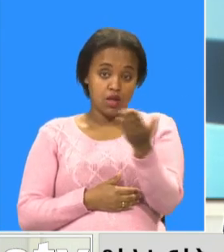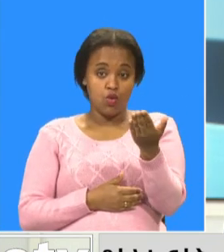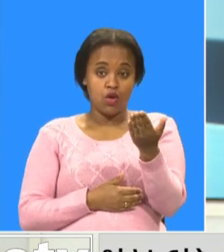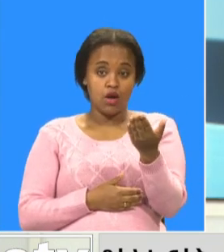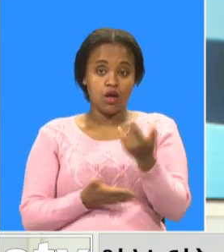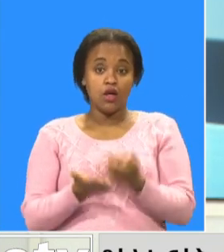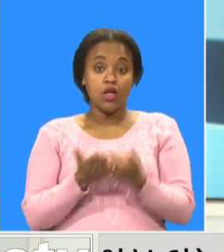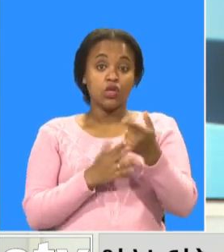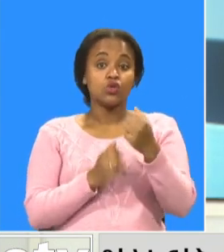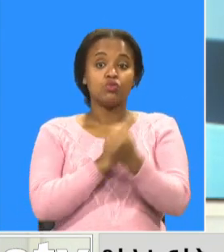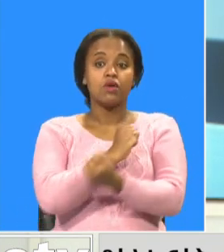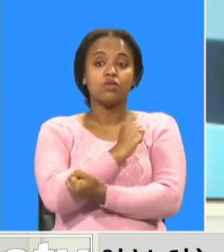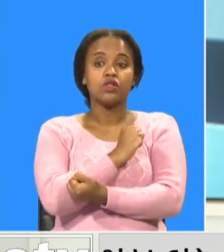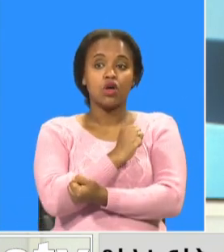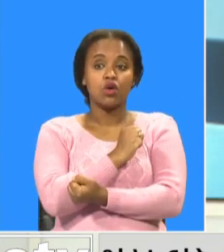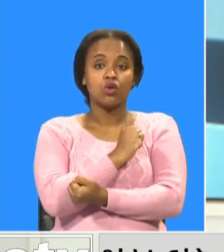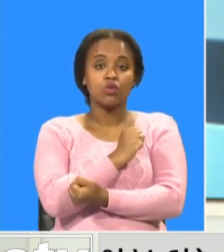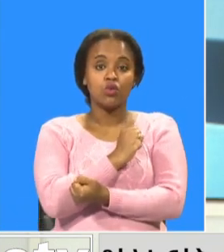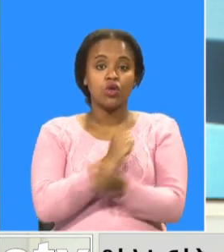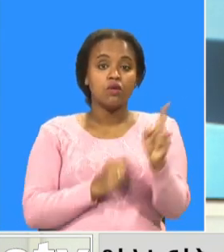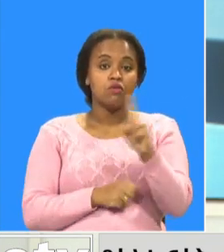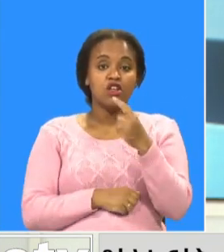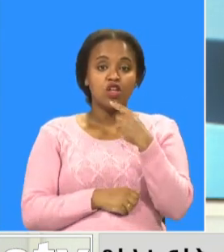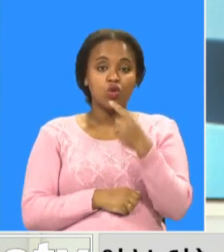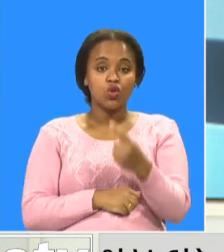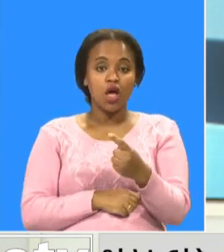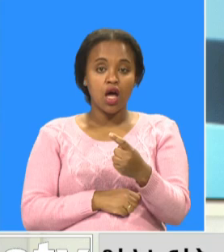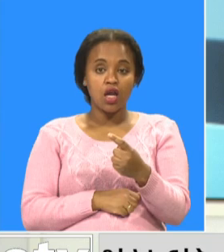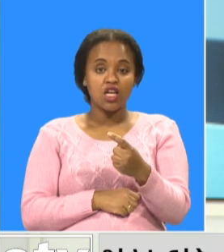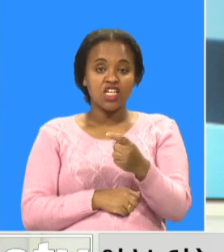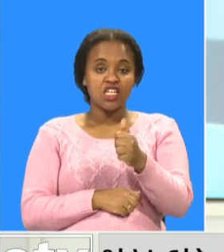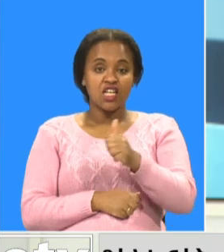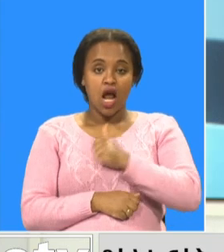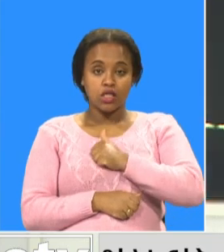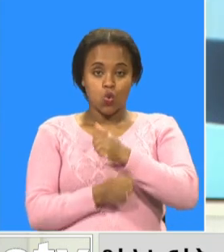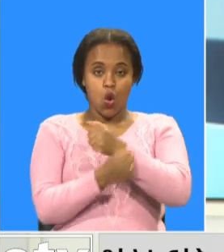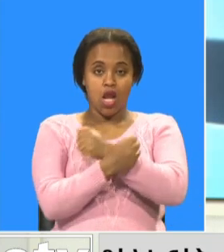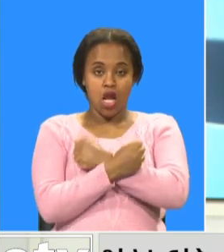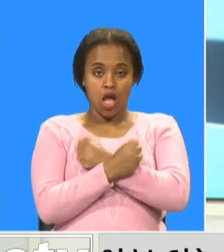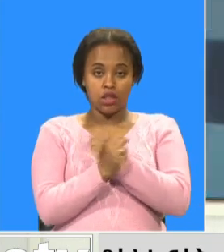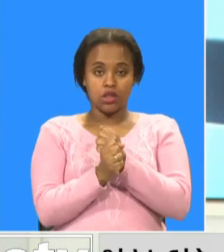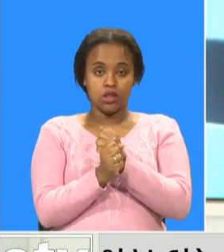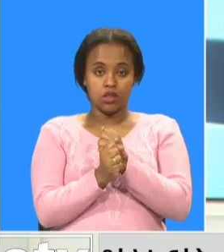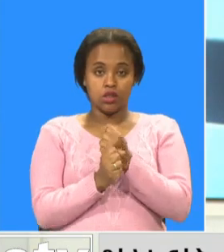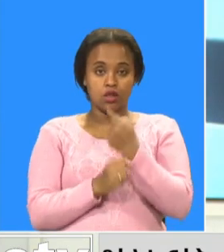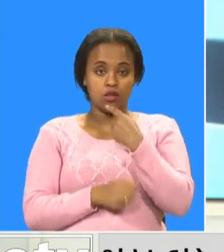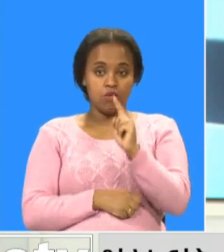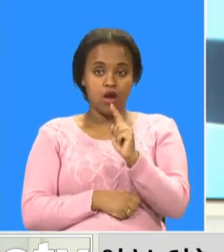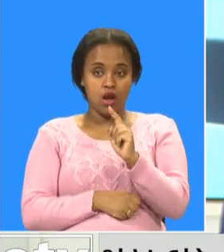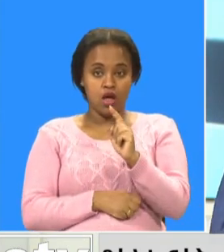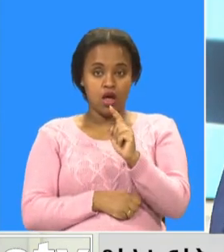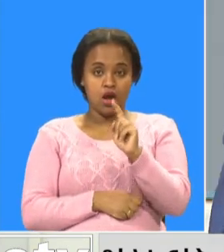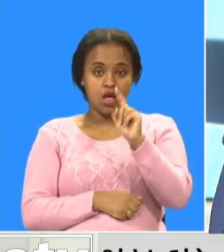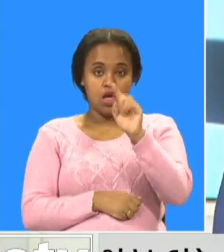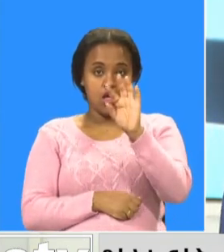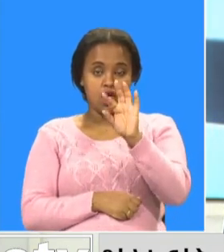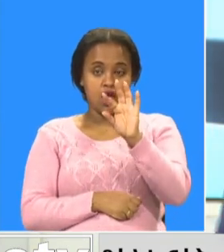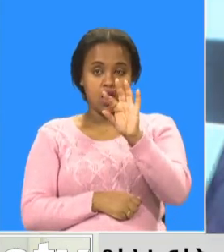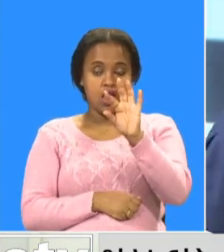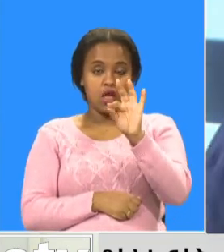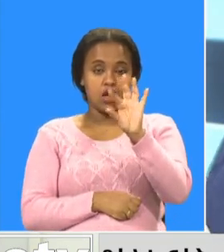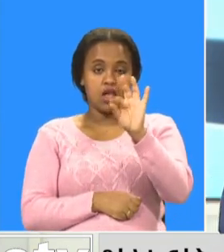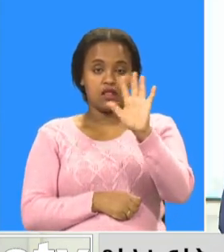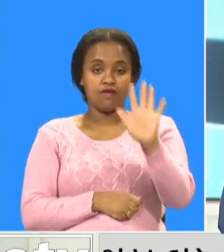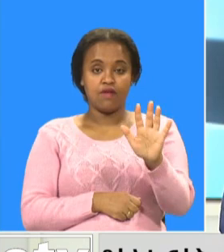ከነስሙ ሰልፊሽ ይሉታል፣ ማለትም ራስ ወዳድ ነው የሚባለው ይሄ N95 የተባለው ራስ ወዳድ